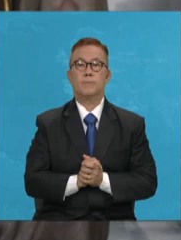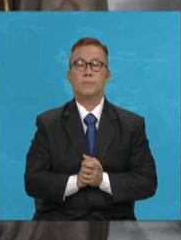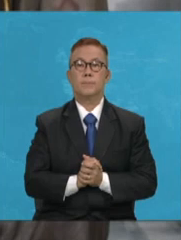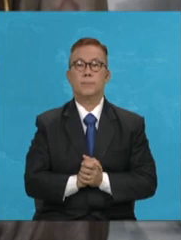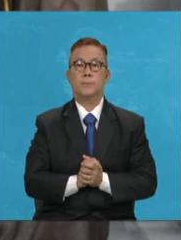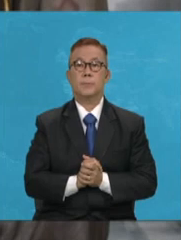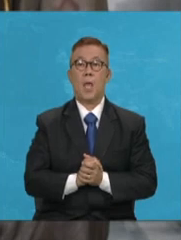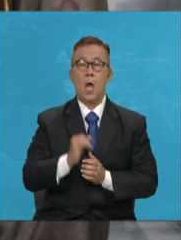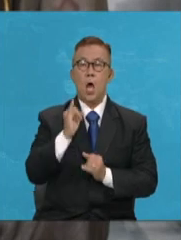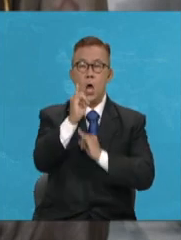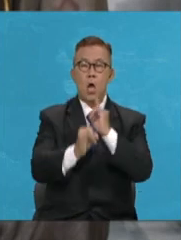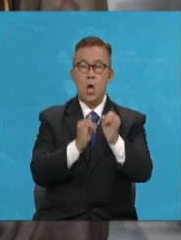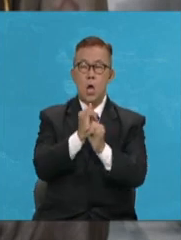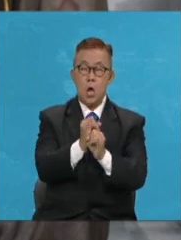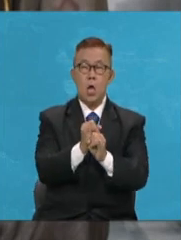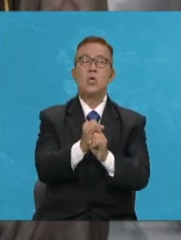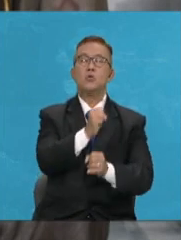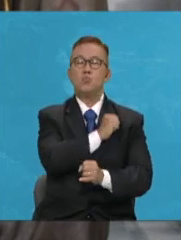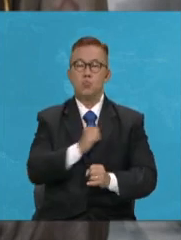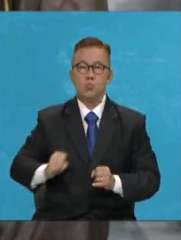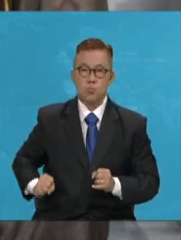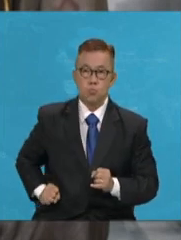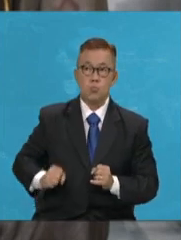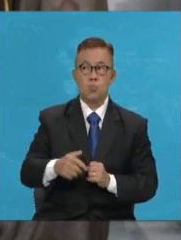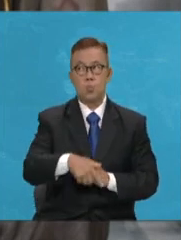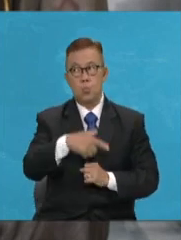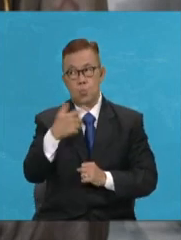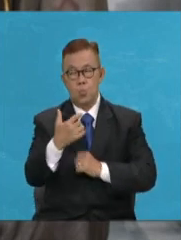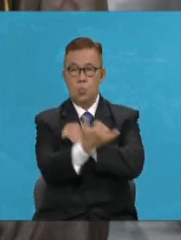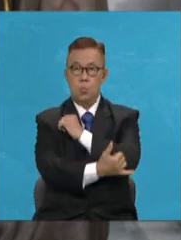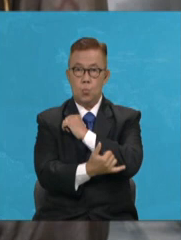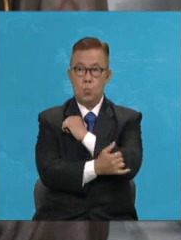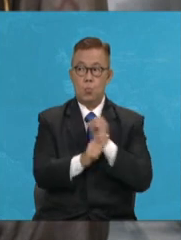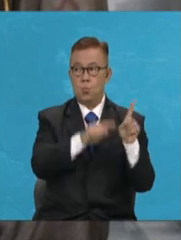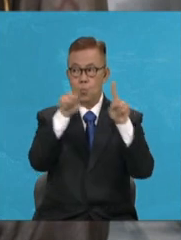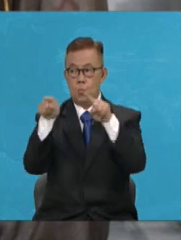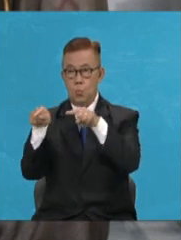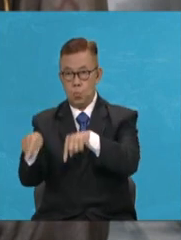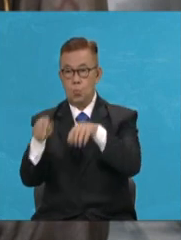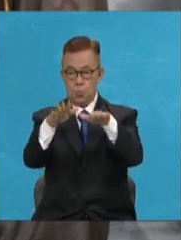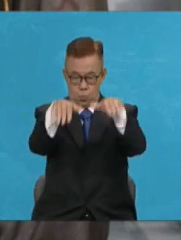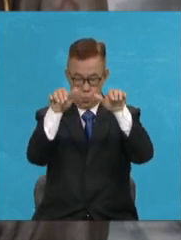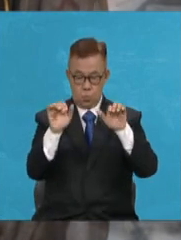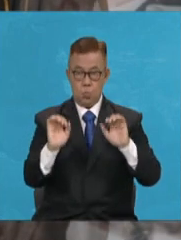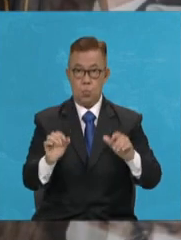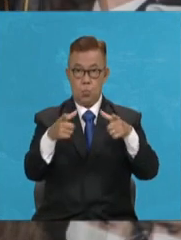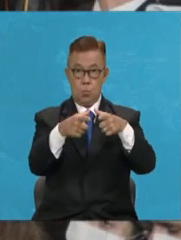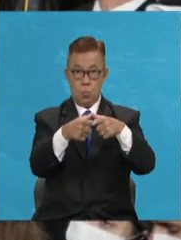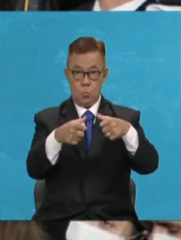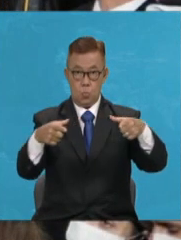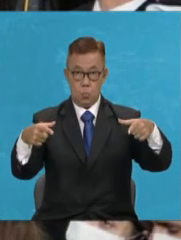Lembah luar negeri berangkat menghadiri upacara pengebumian negara